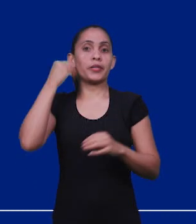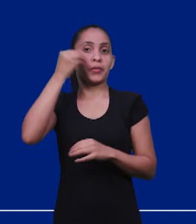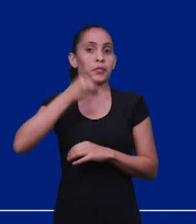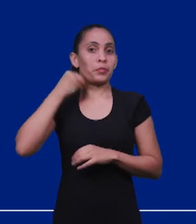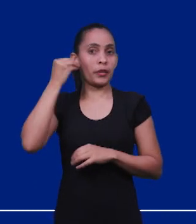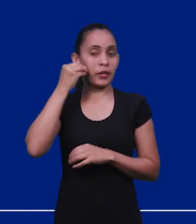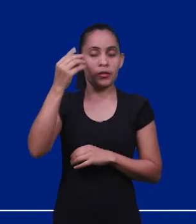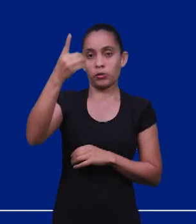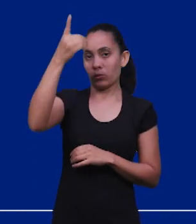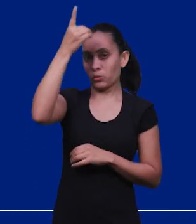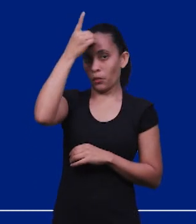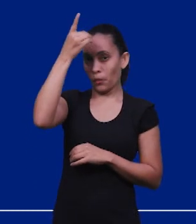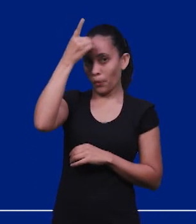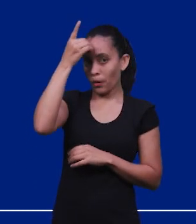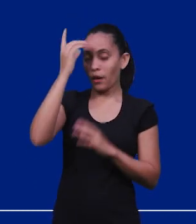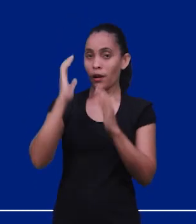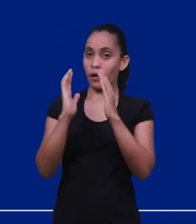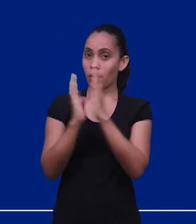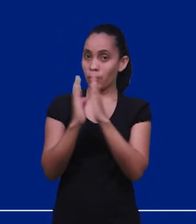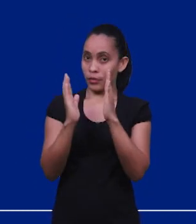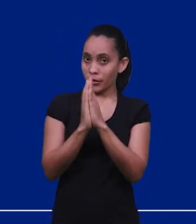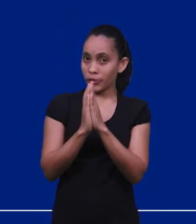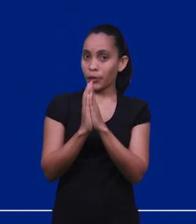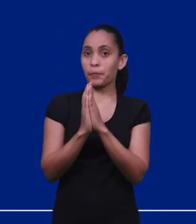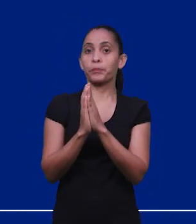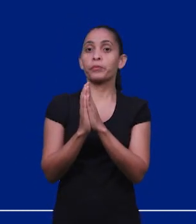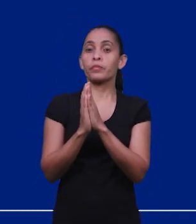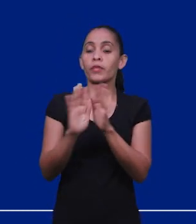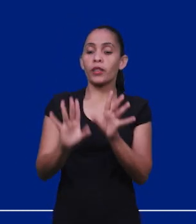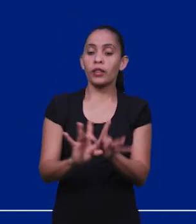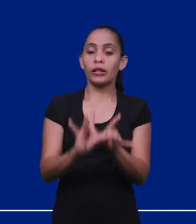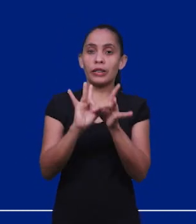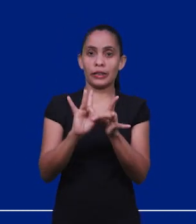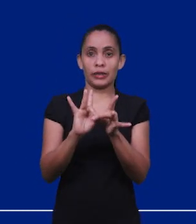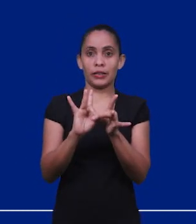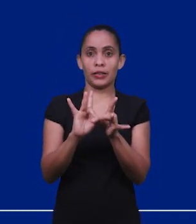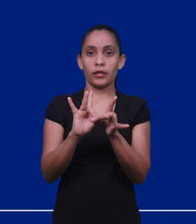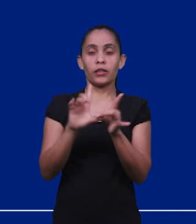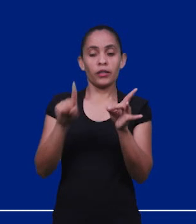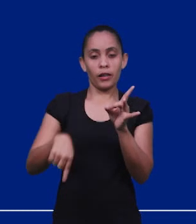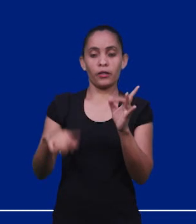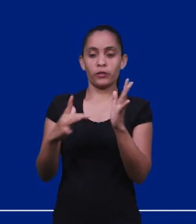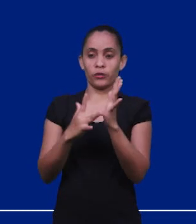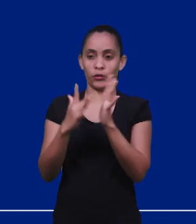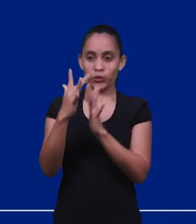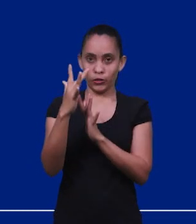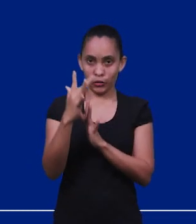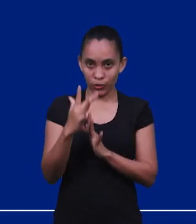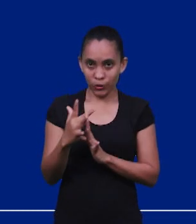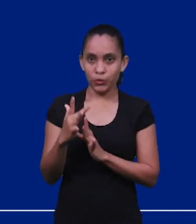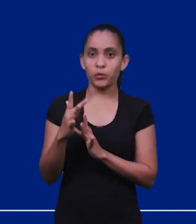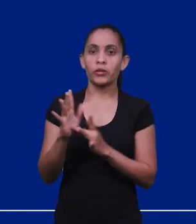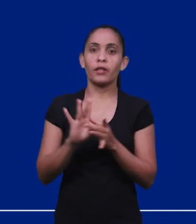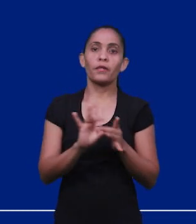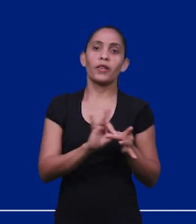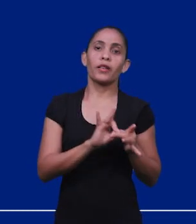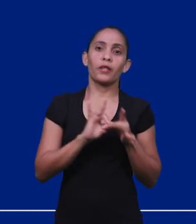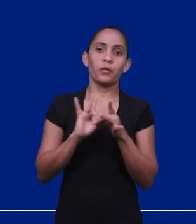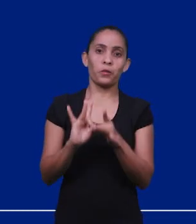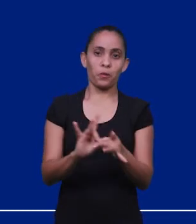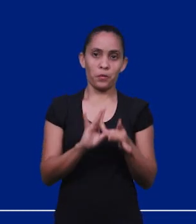Les embellissements, les colliers sont l'expérience, les dons, la prière. Tout cela nous relie à la tête qui est Christ à travers la